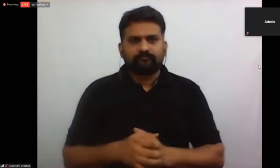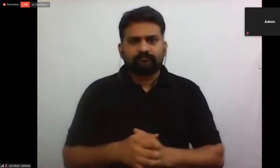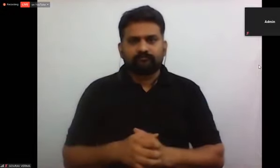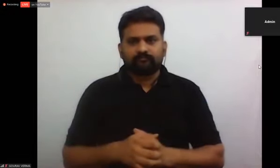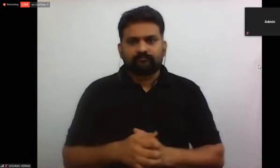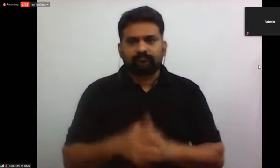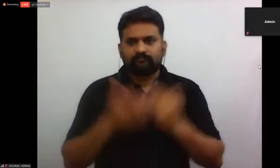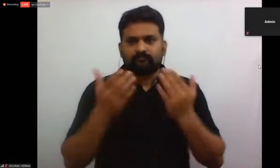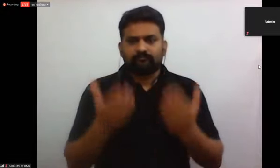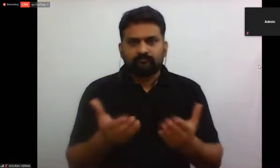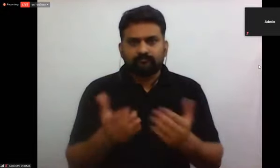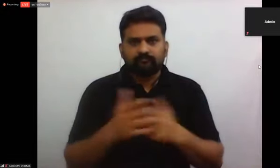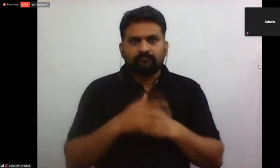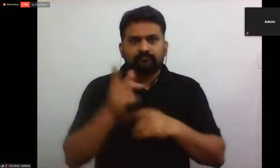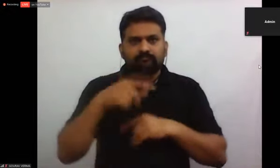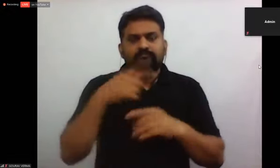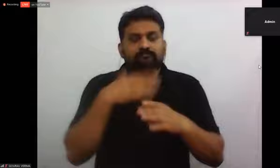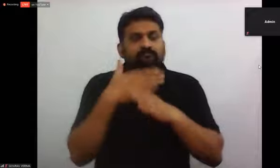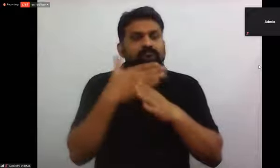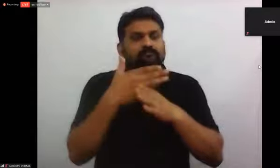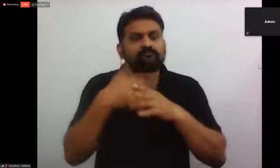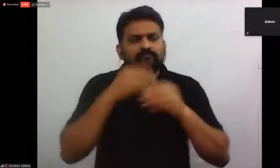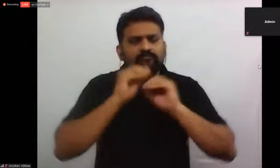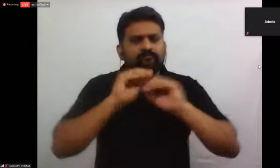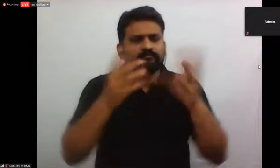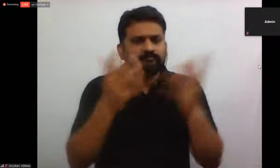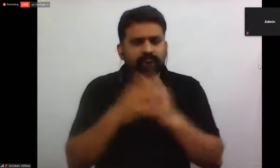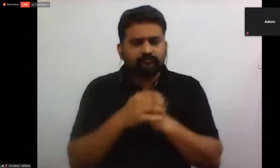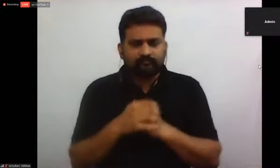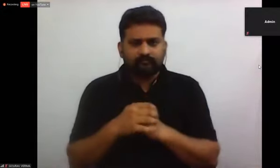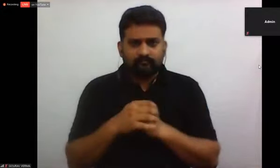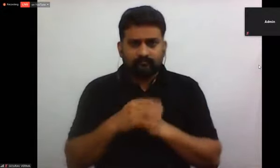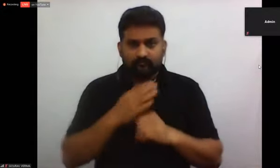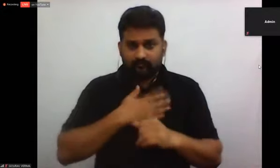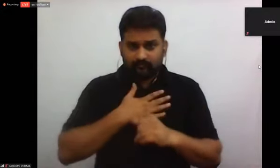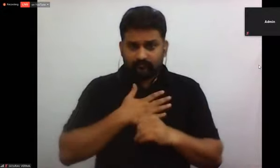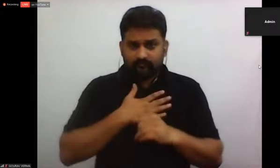हमें आपको आपके साथ ये शेयर करना चाह रहा था कि हमारे